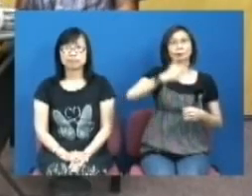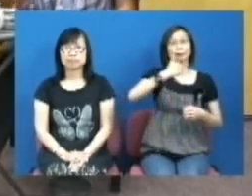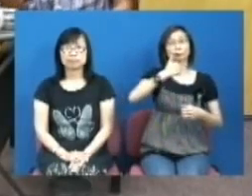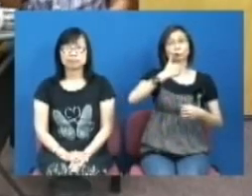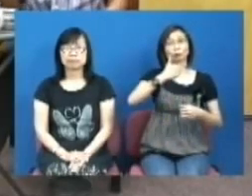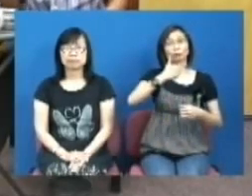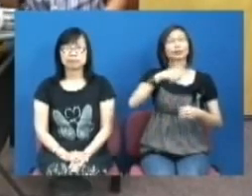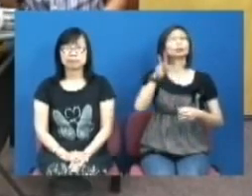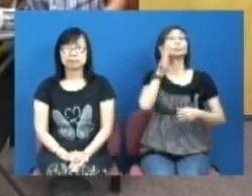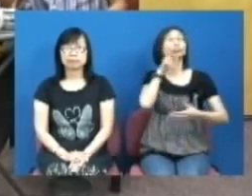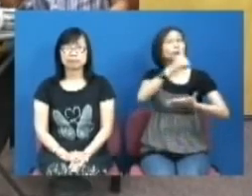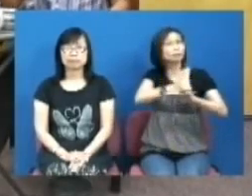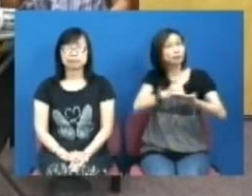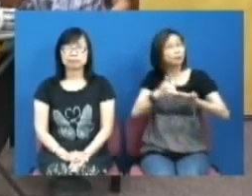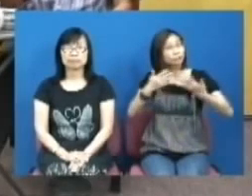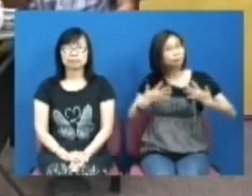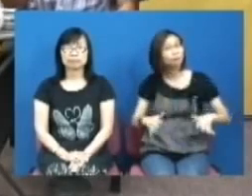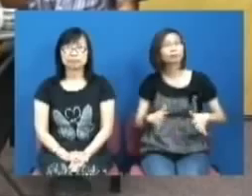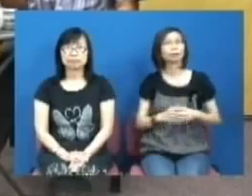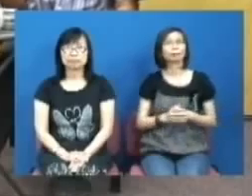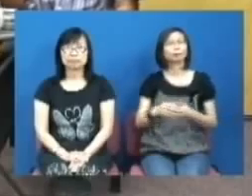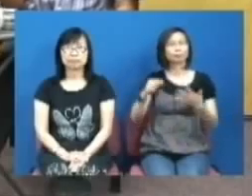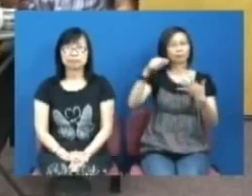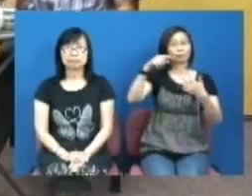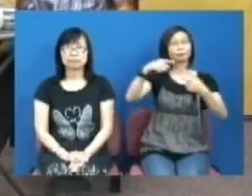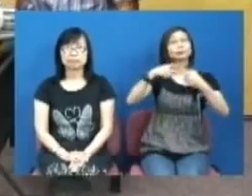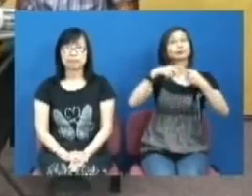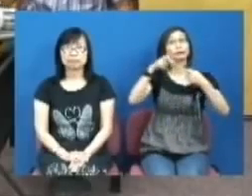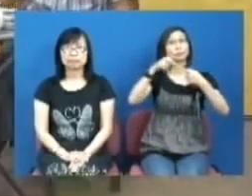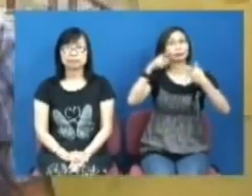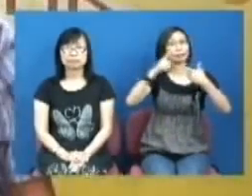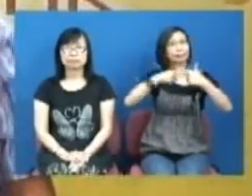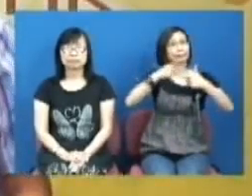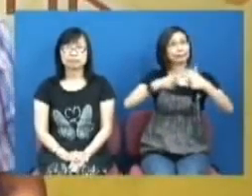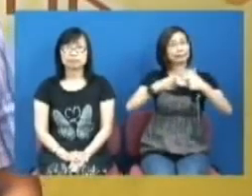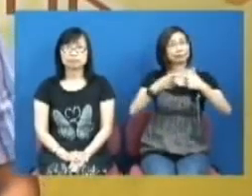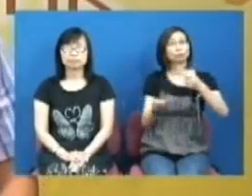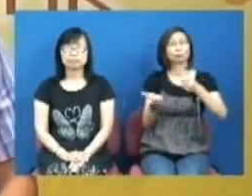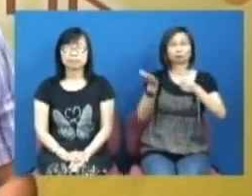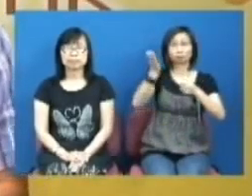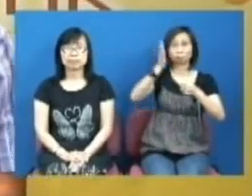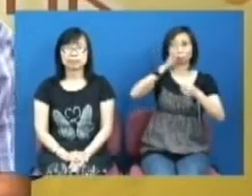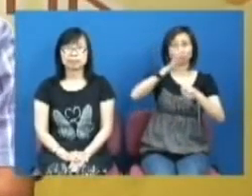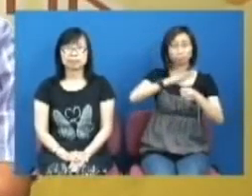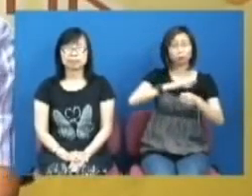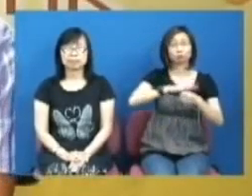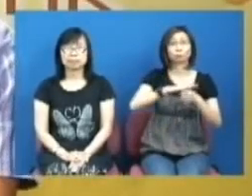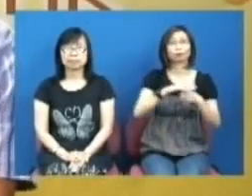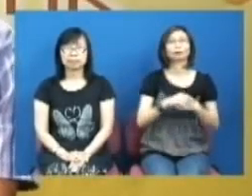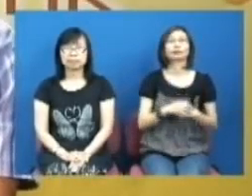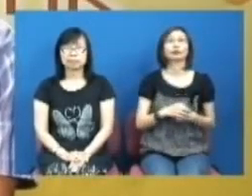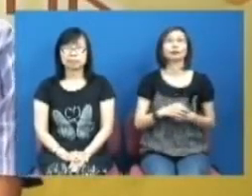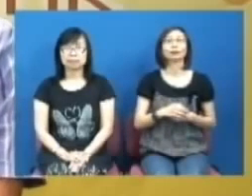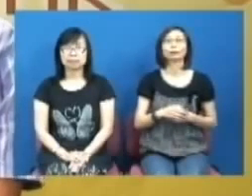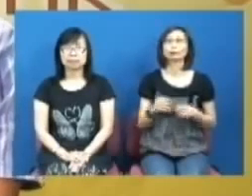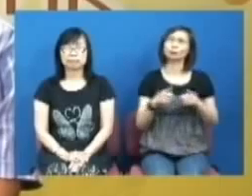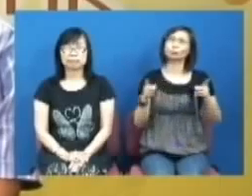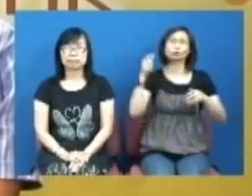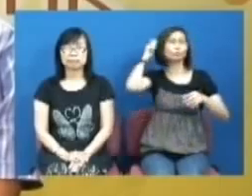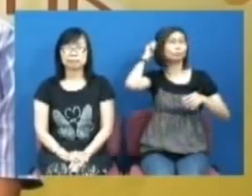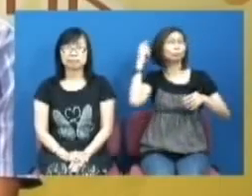由第二位即係議員咁樣去即係將嗰個位置去即係取代。咁長毛，其實我